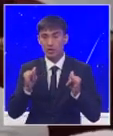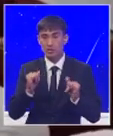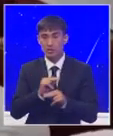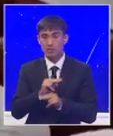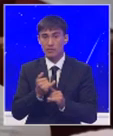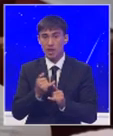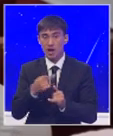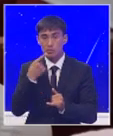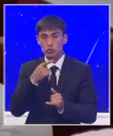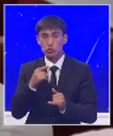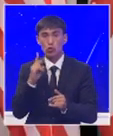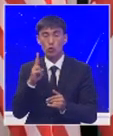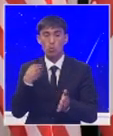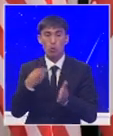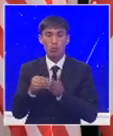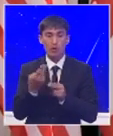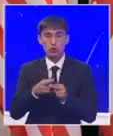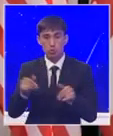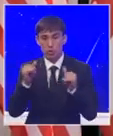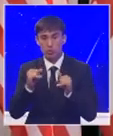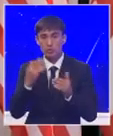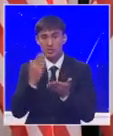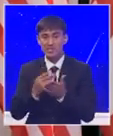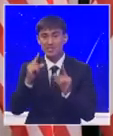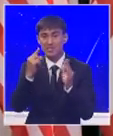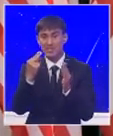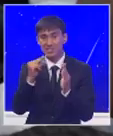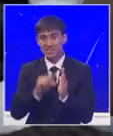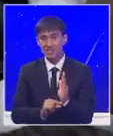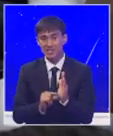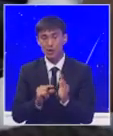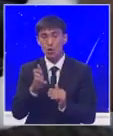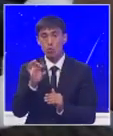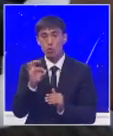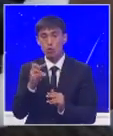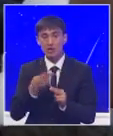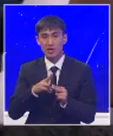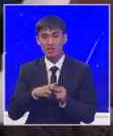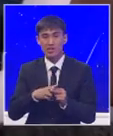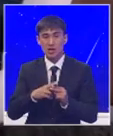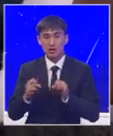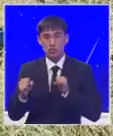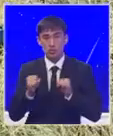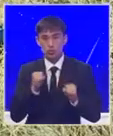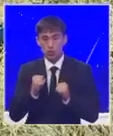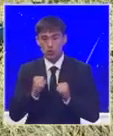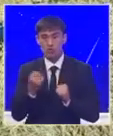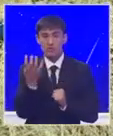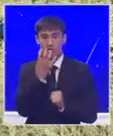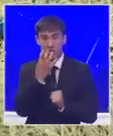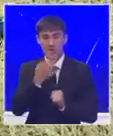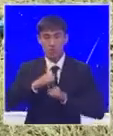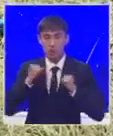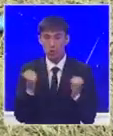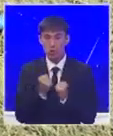отметив, что для тех, кто покупает эту породу, действуют скидки. Буренки этой породы устойчивы к жаре и морозам. При этом вес быка